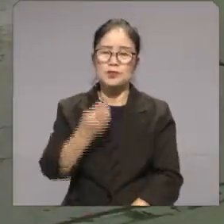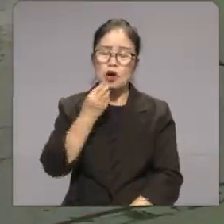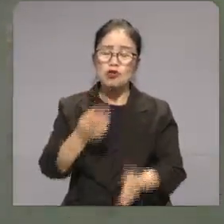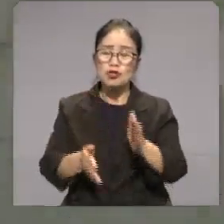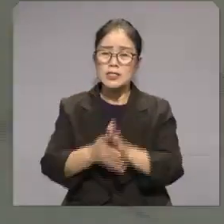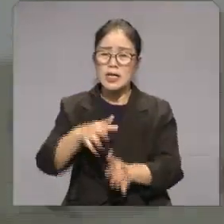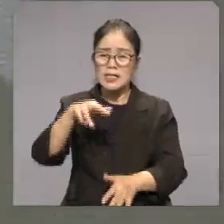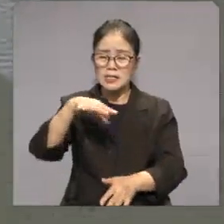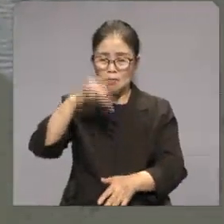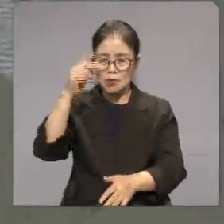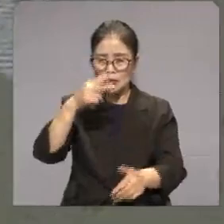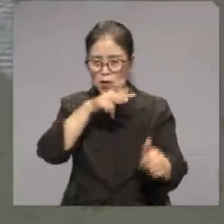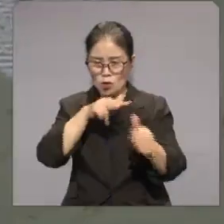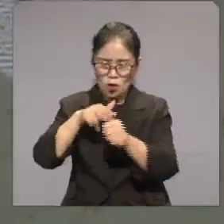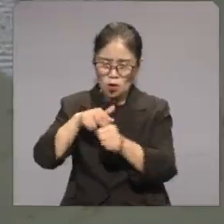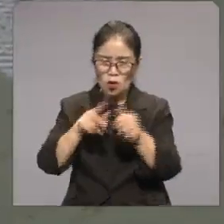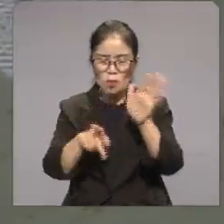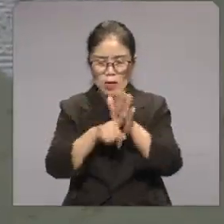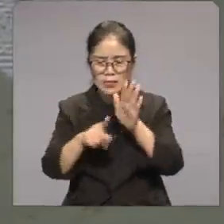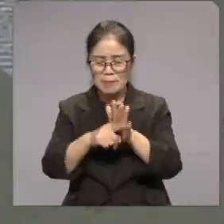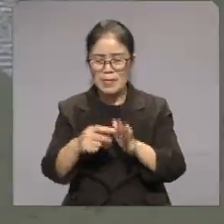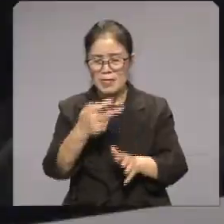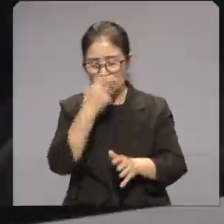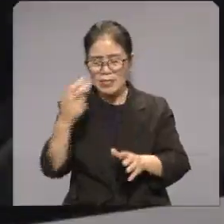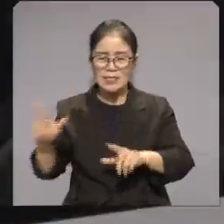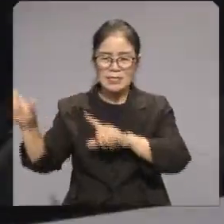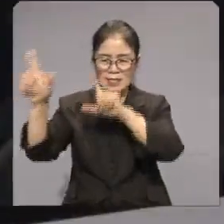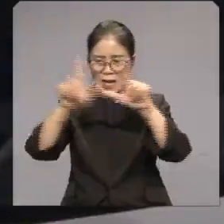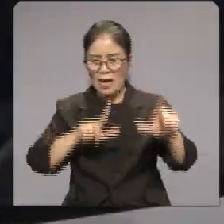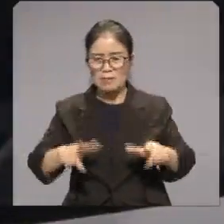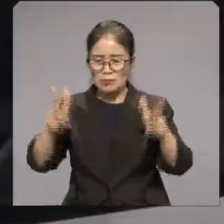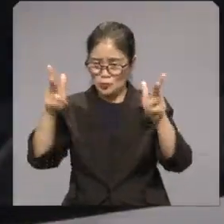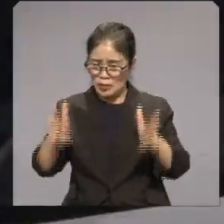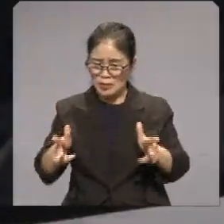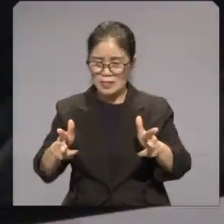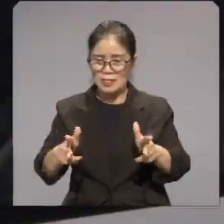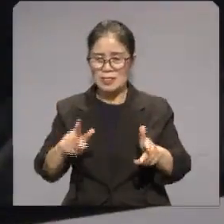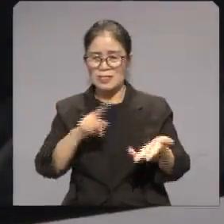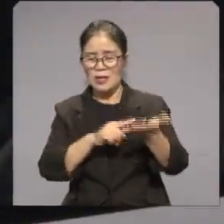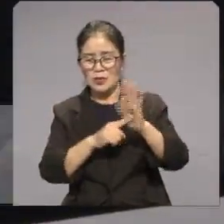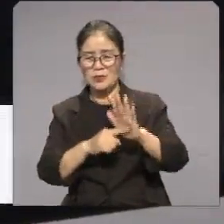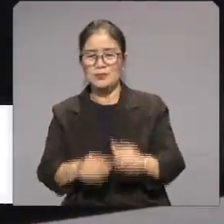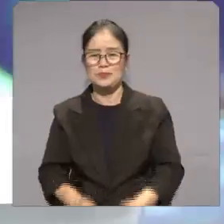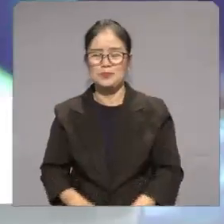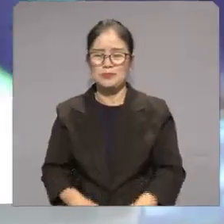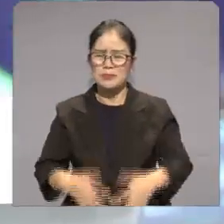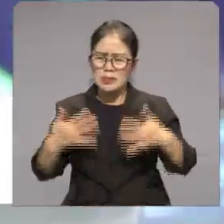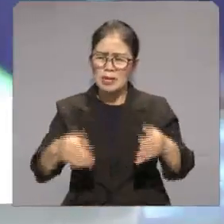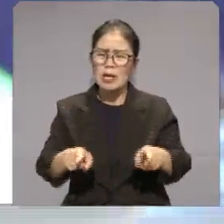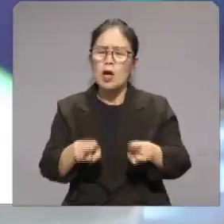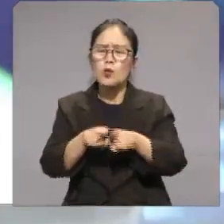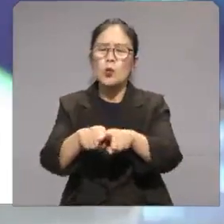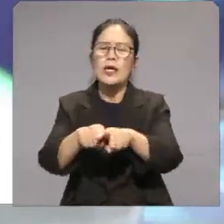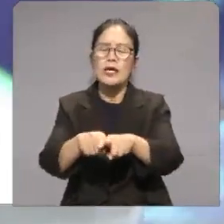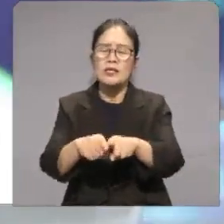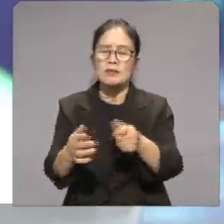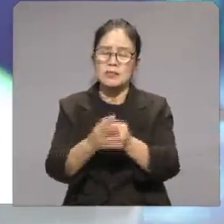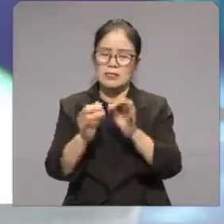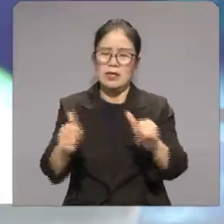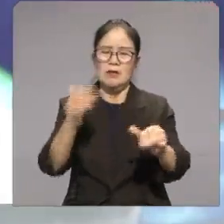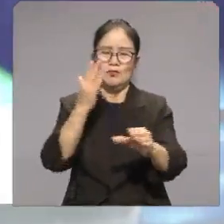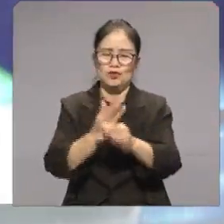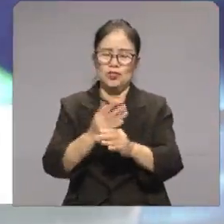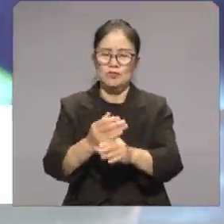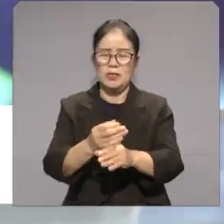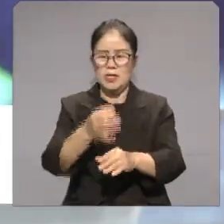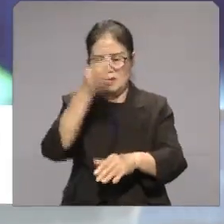첫 정보통신기술 박람회 스마트라이프 위크 모습입니다. 약자동행 기조 아래 사람 중심의